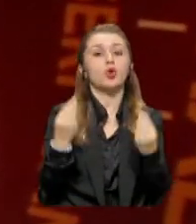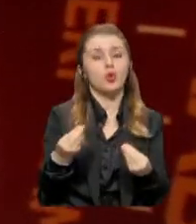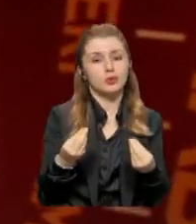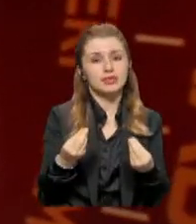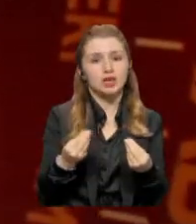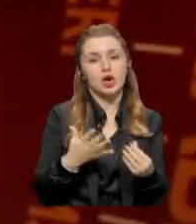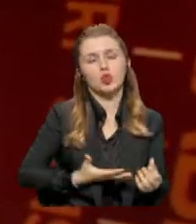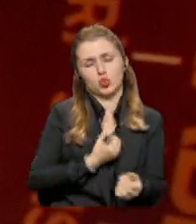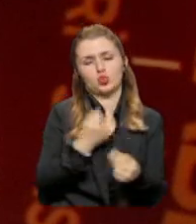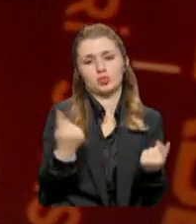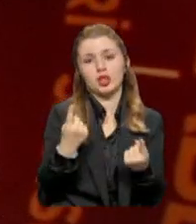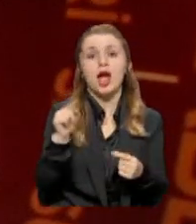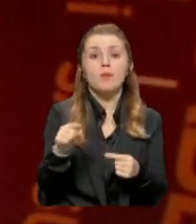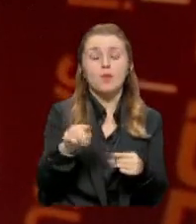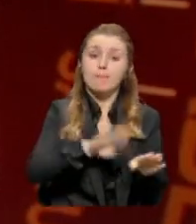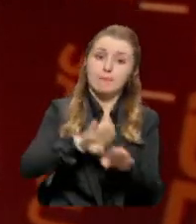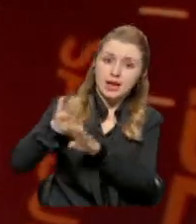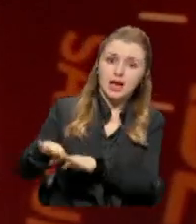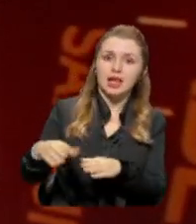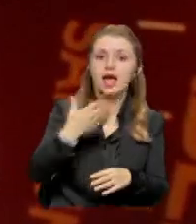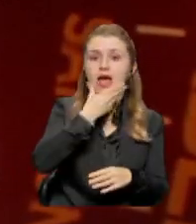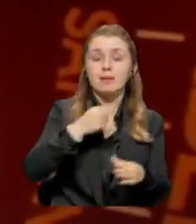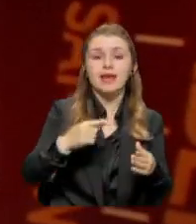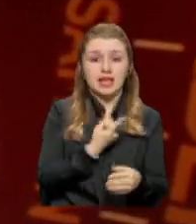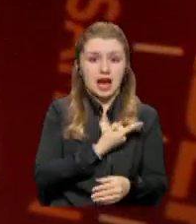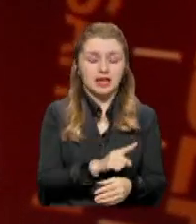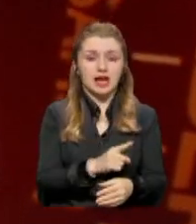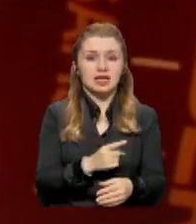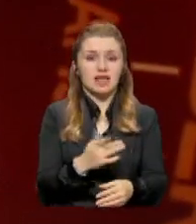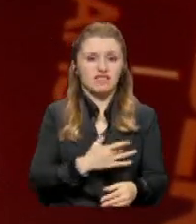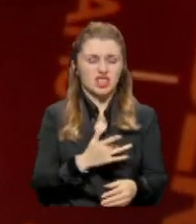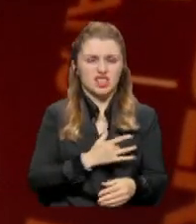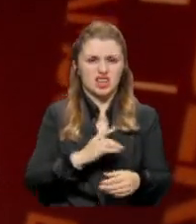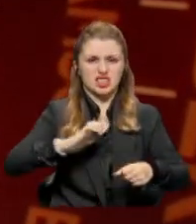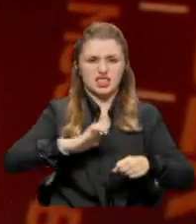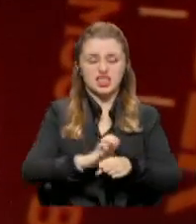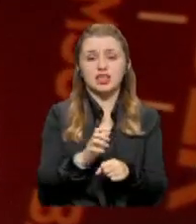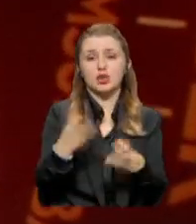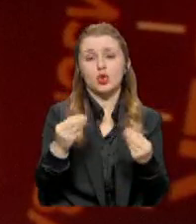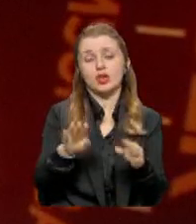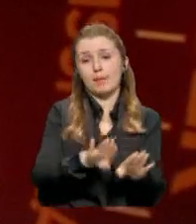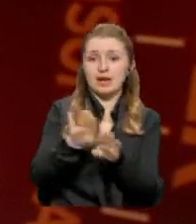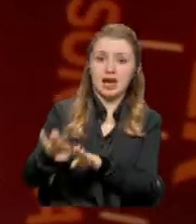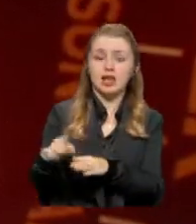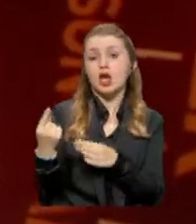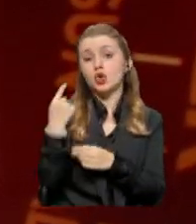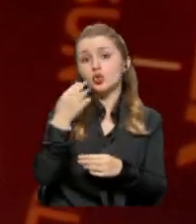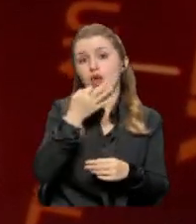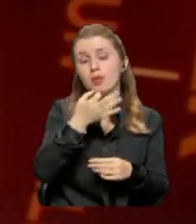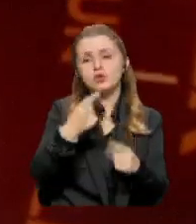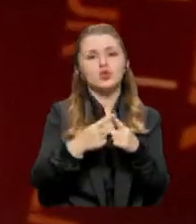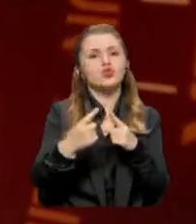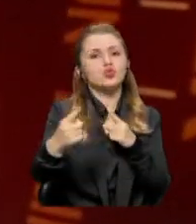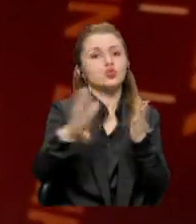olması üzücü. Bu bir yana, emekli adaylarının vicdanı sızlatan hali bir yana. Dünkü haberimizde de o